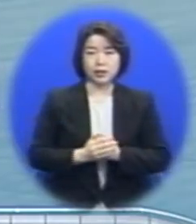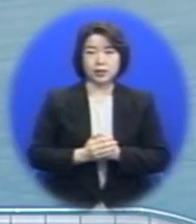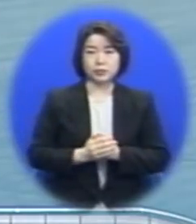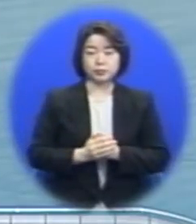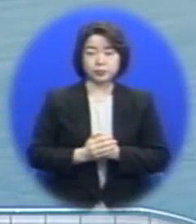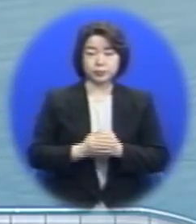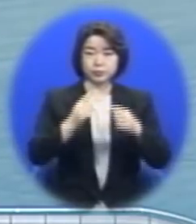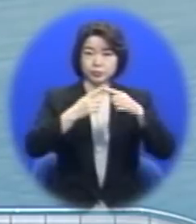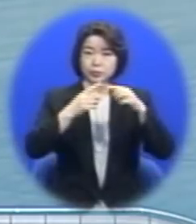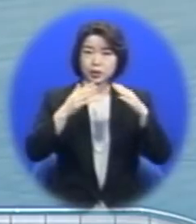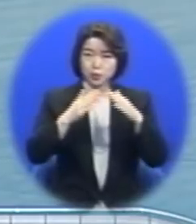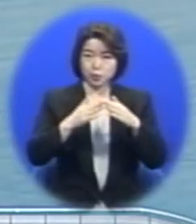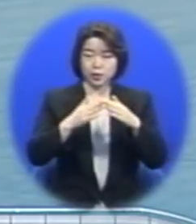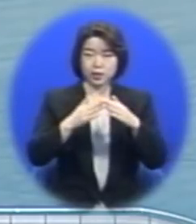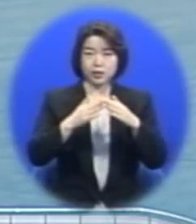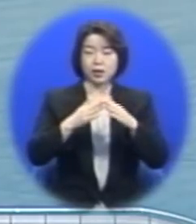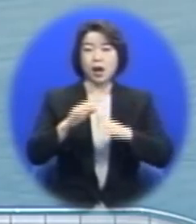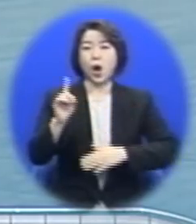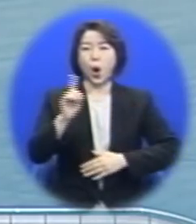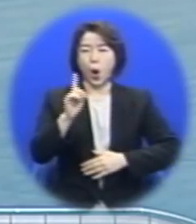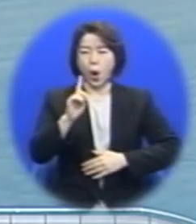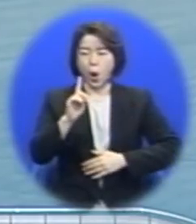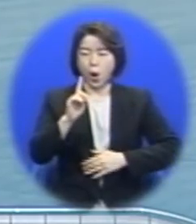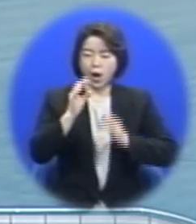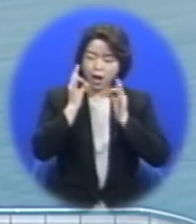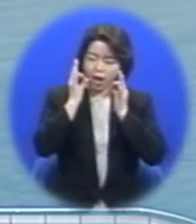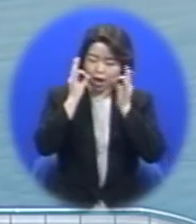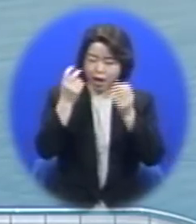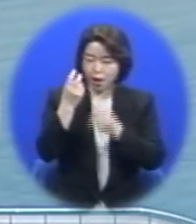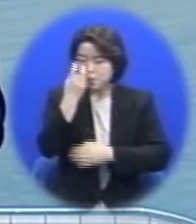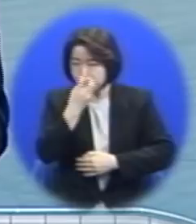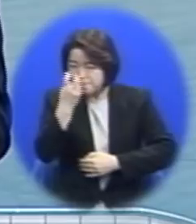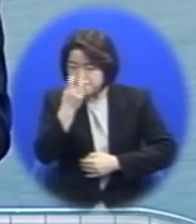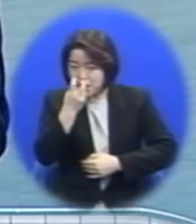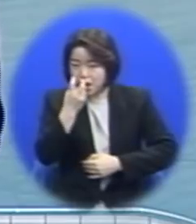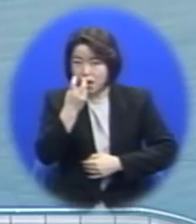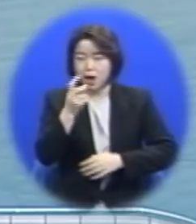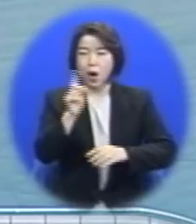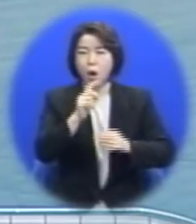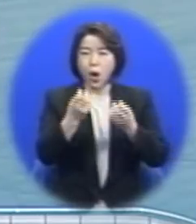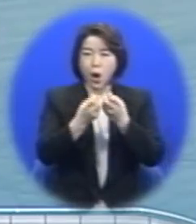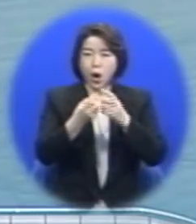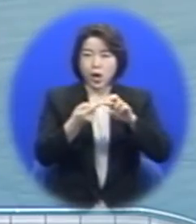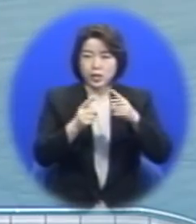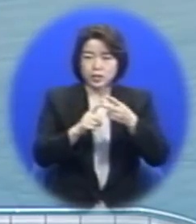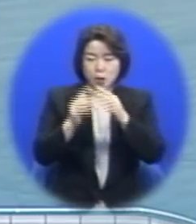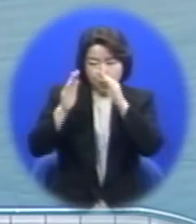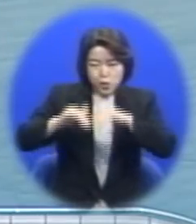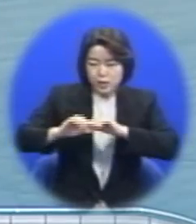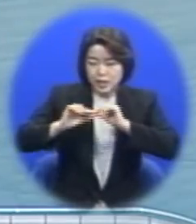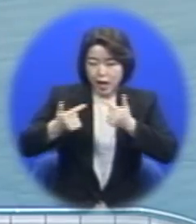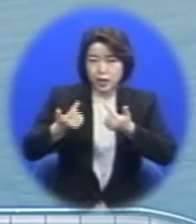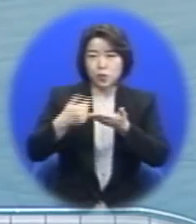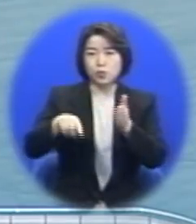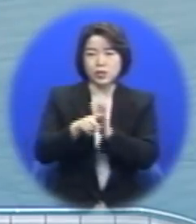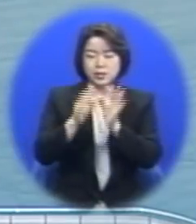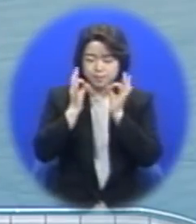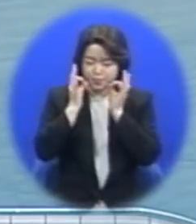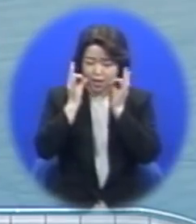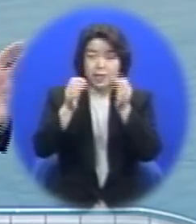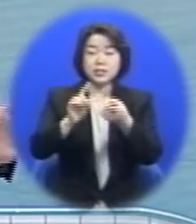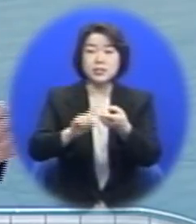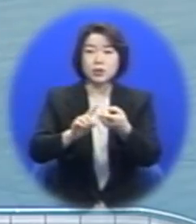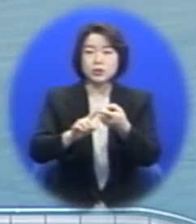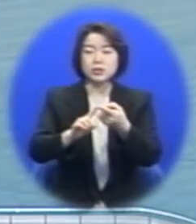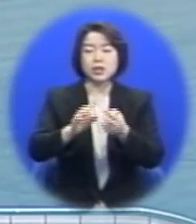우리가 교회를 어떻게 지켜보려고, 또 어떻든지 교회가 무너지지 않게 해야 되겠다고 노력하는 것은